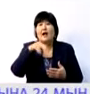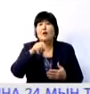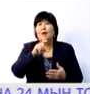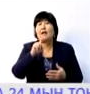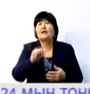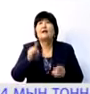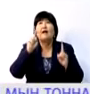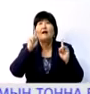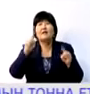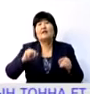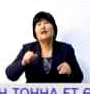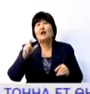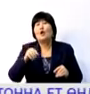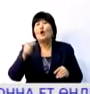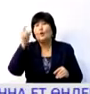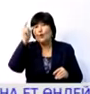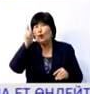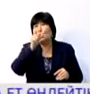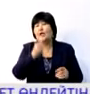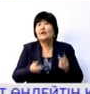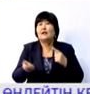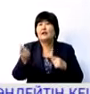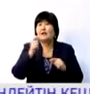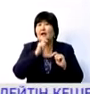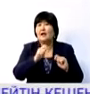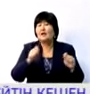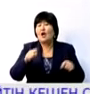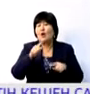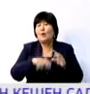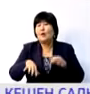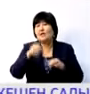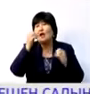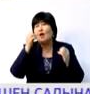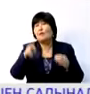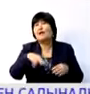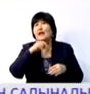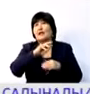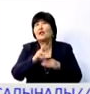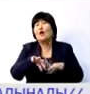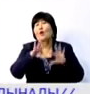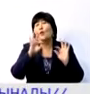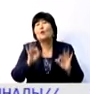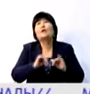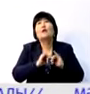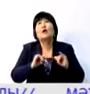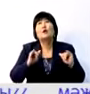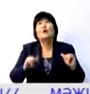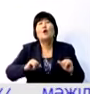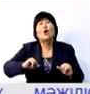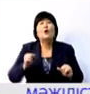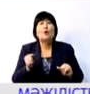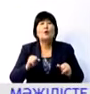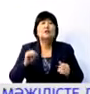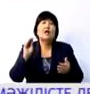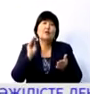тегеурінін танытқан әріптесіміз Түркиядан бос қайтқан жоқ. Бауырлас елдердің мәдениетін дәріптеп, өнерін өрістеткендіктен достық